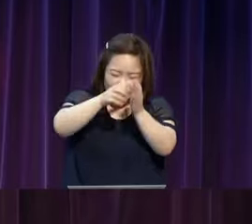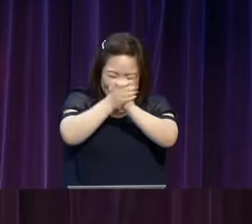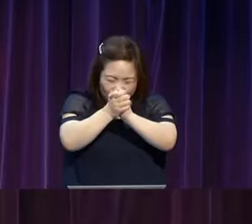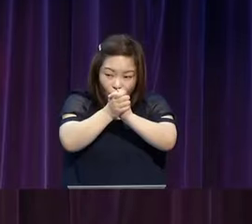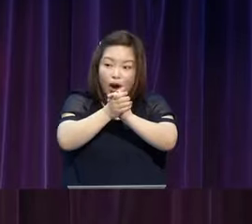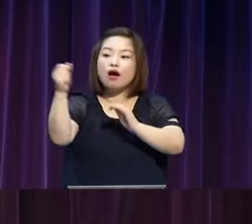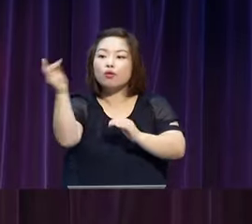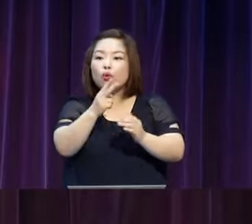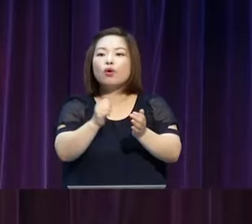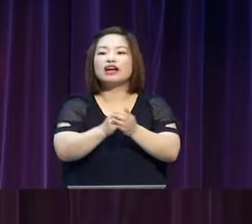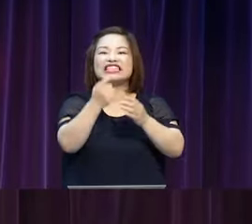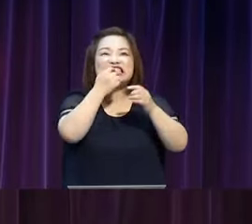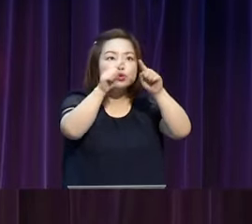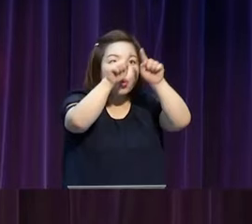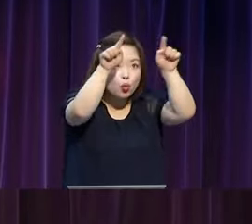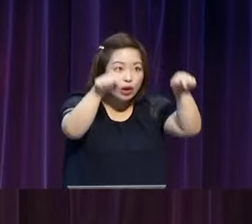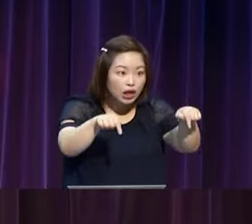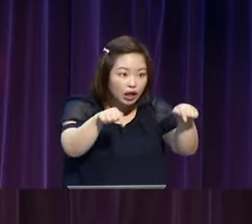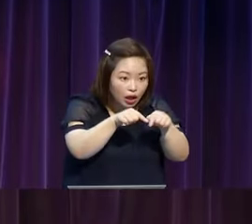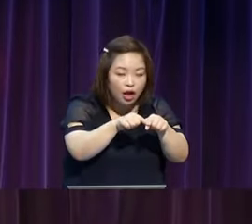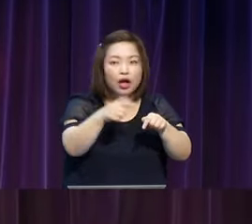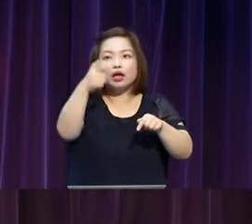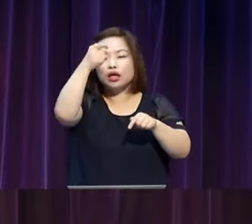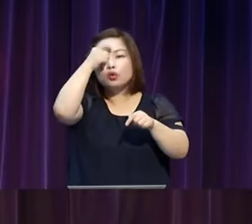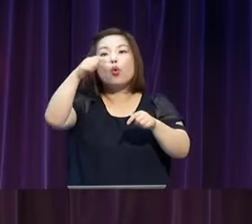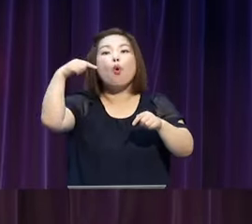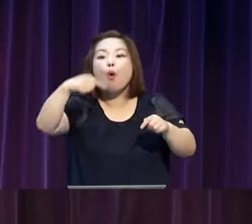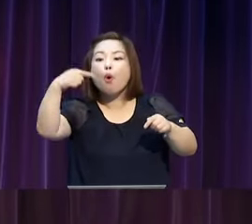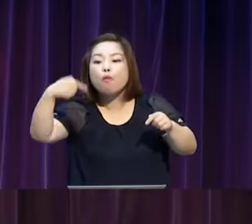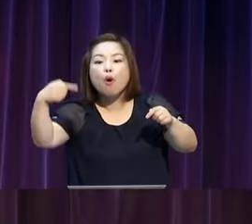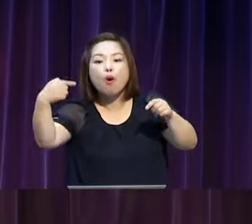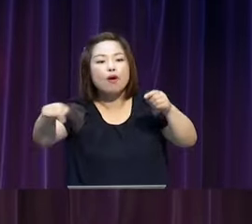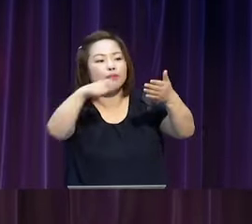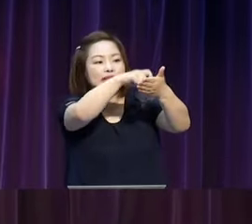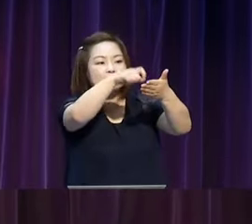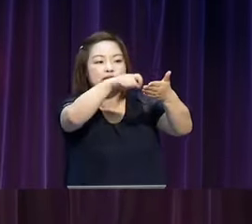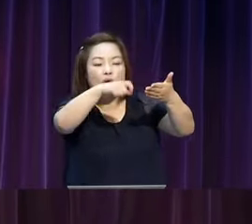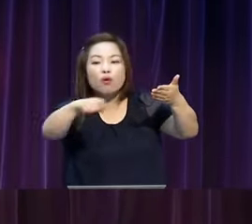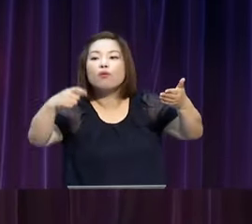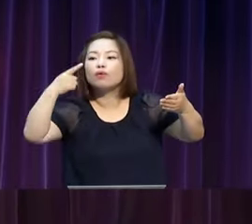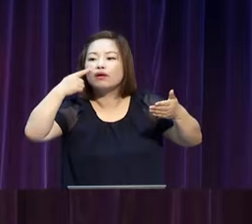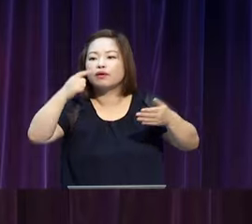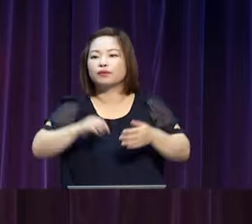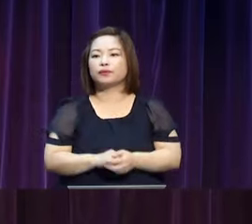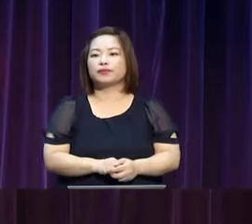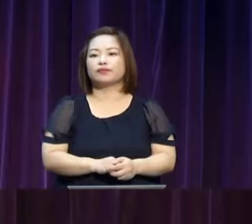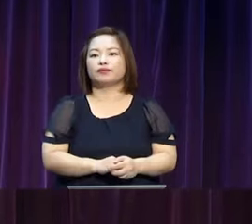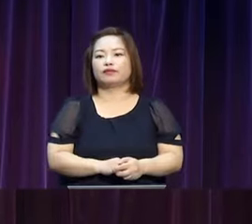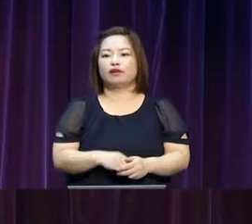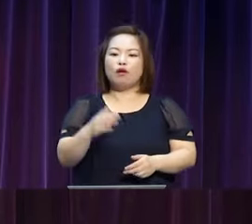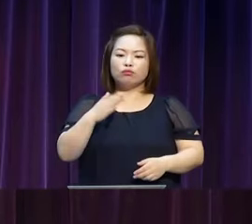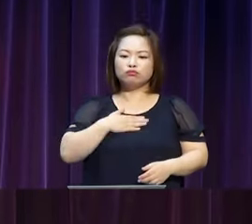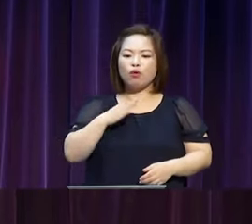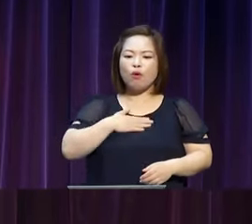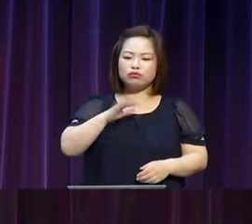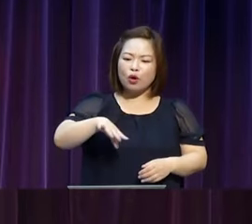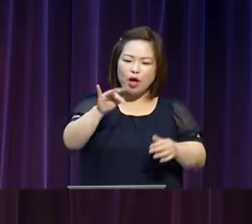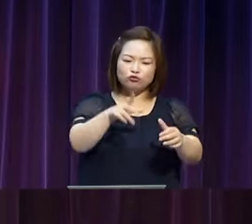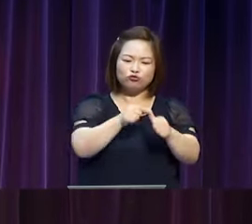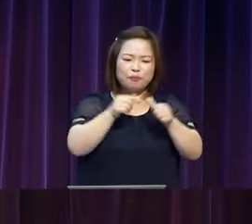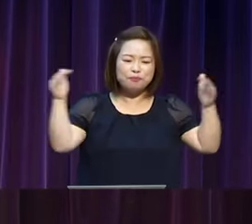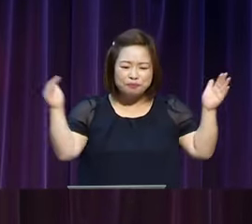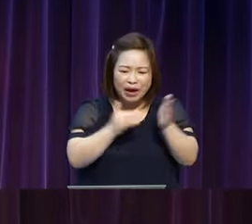정해보세요. 내가 무엇을 위해서 기도해야 될지. 저는 처음에 구원받고 기도하는 게 너무